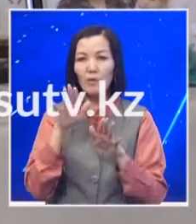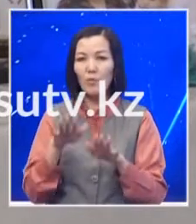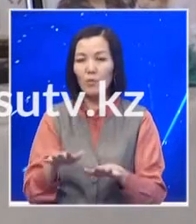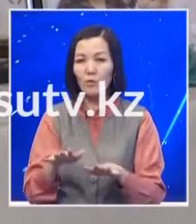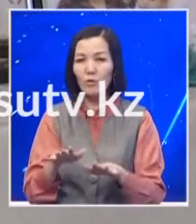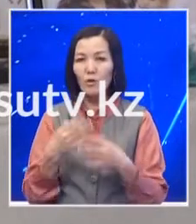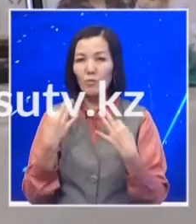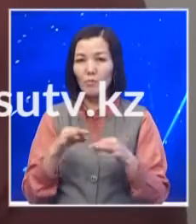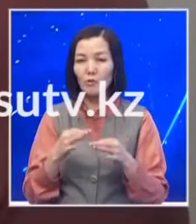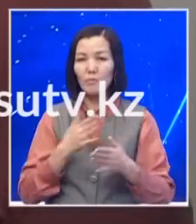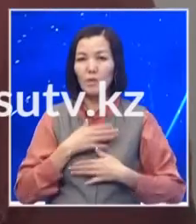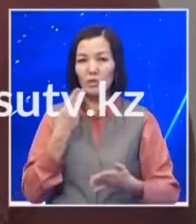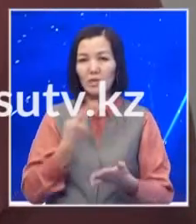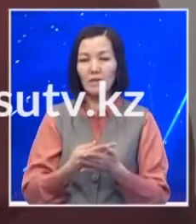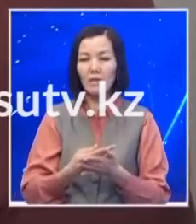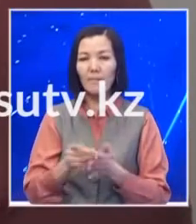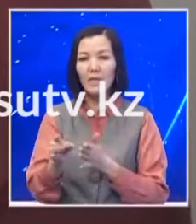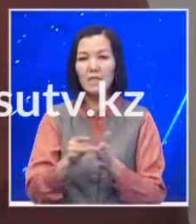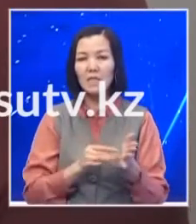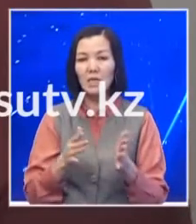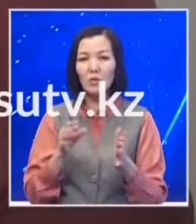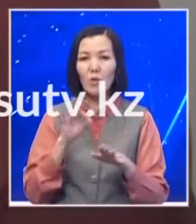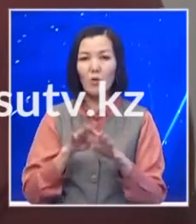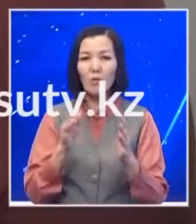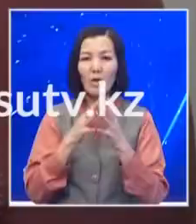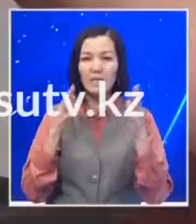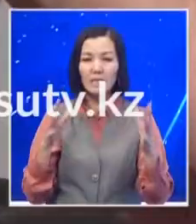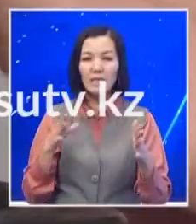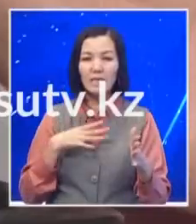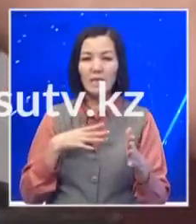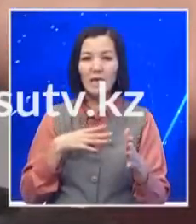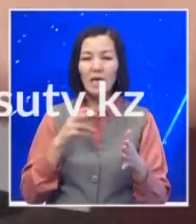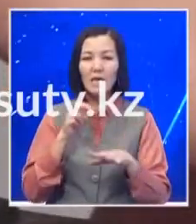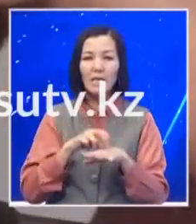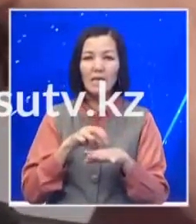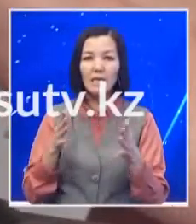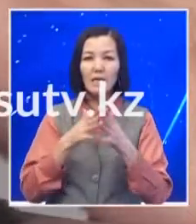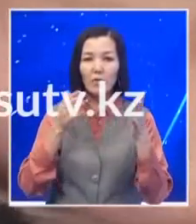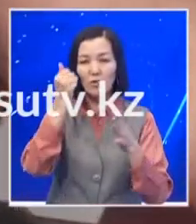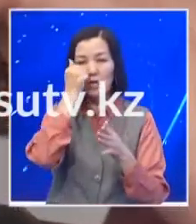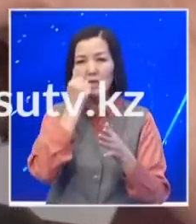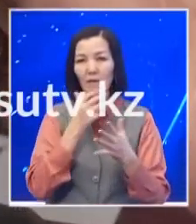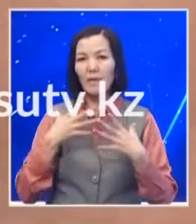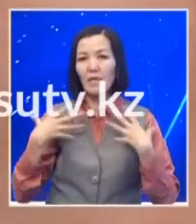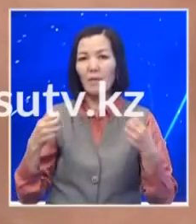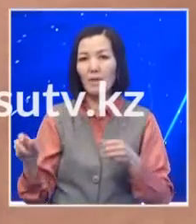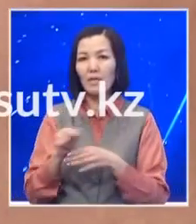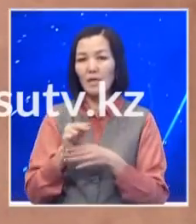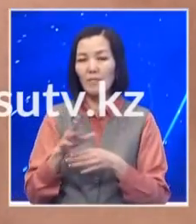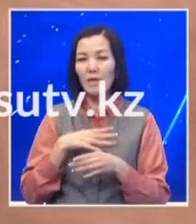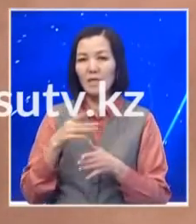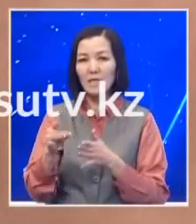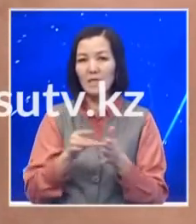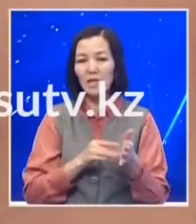тұр екен, соған барып мен жаттым. Ауру бірден асқынды. Ақхалаттыларға алғысы зор. Арпалысып, аман алып қалды. Ауруханадан шыға